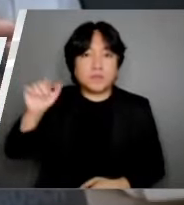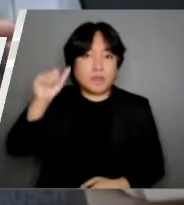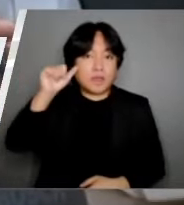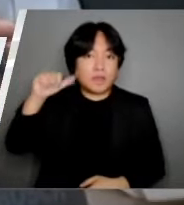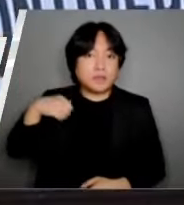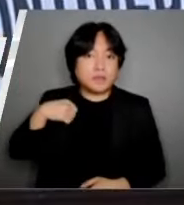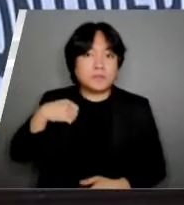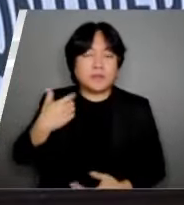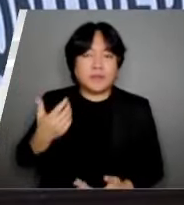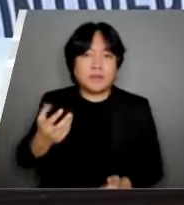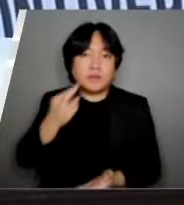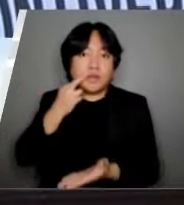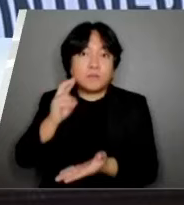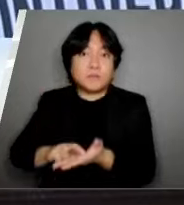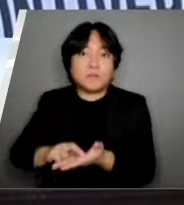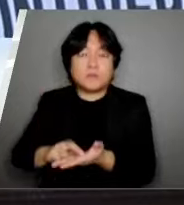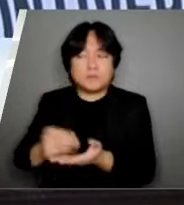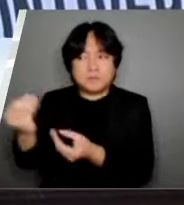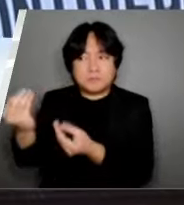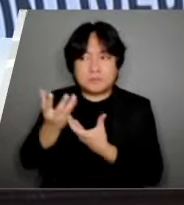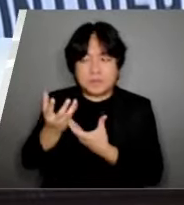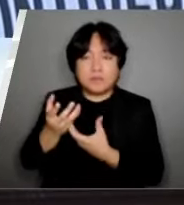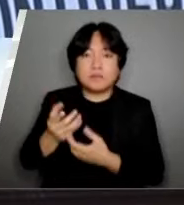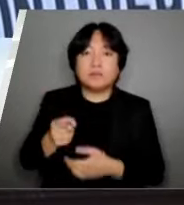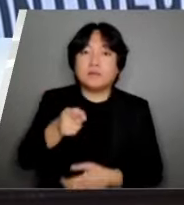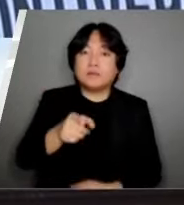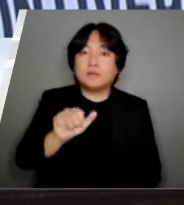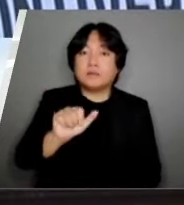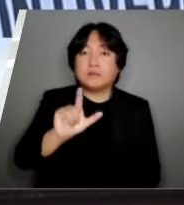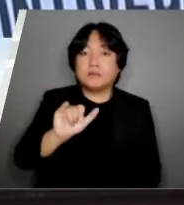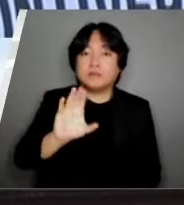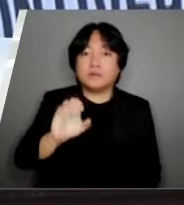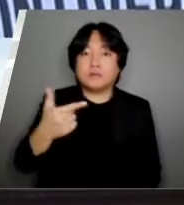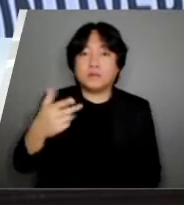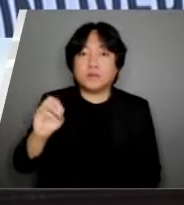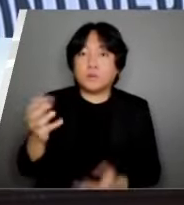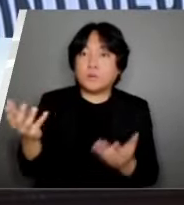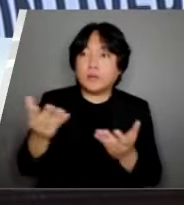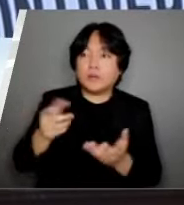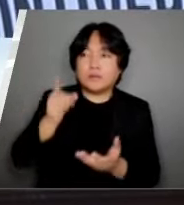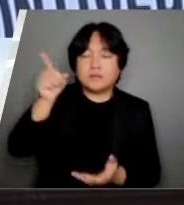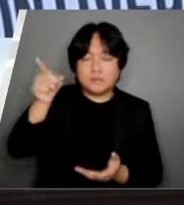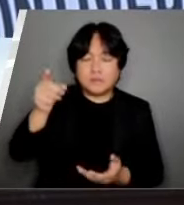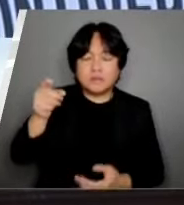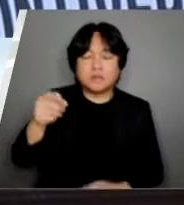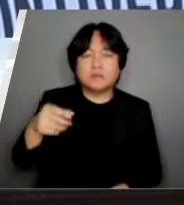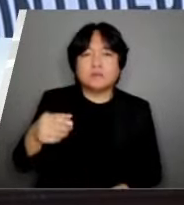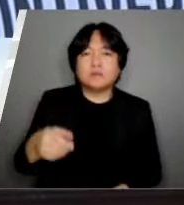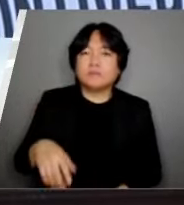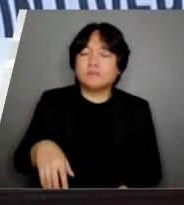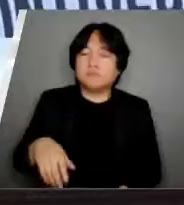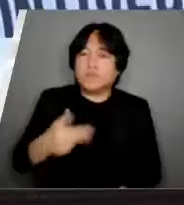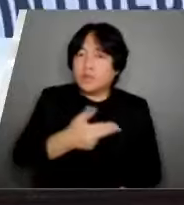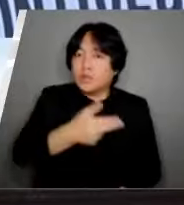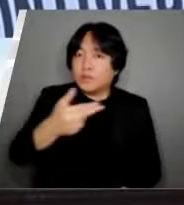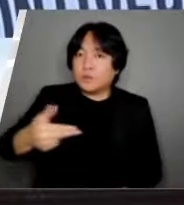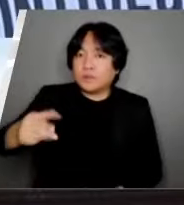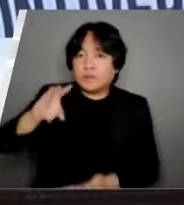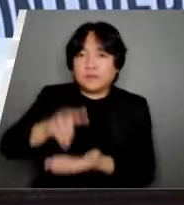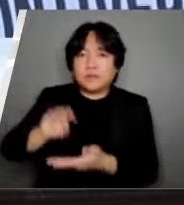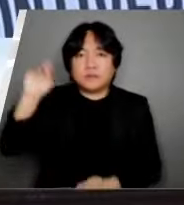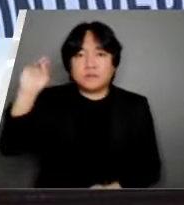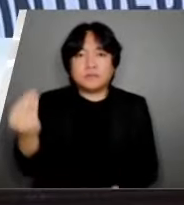in Jakarta. The request for the deportation of Alice to the Philippines is